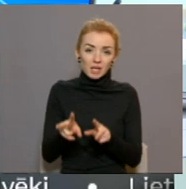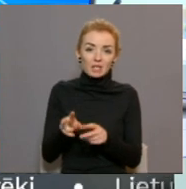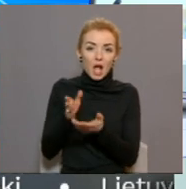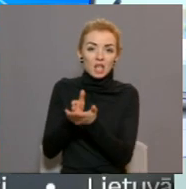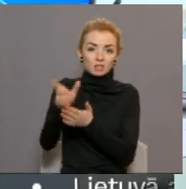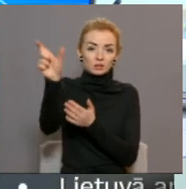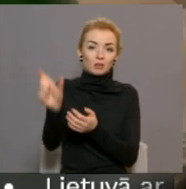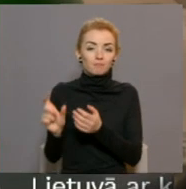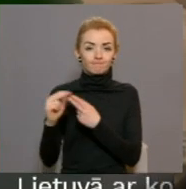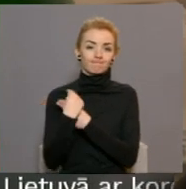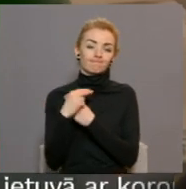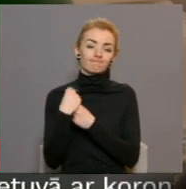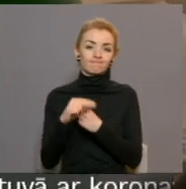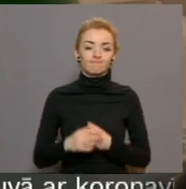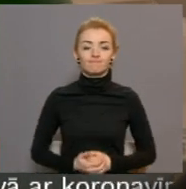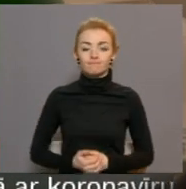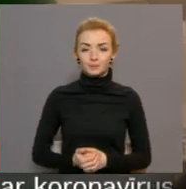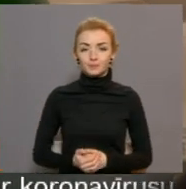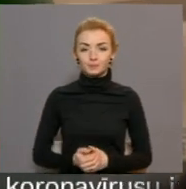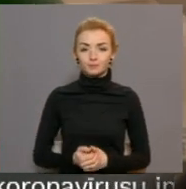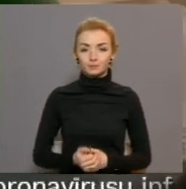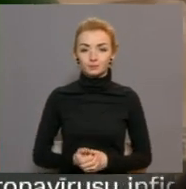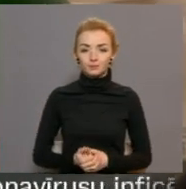saņemt ārstēšanu.